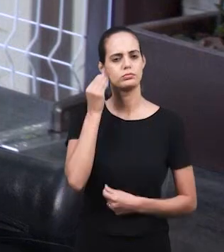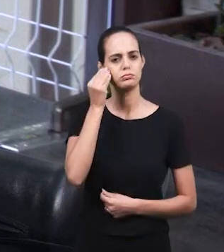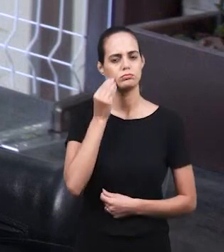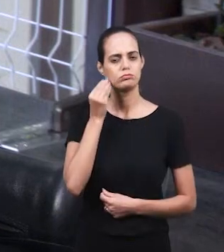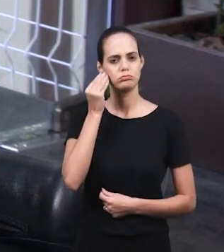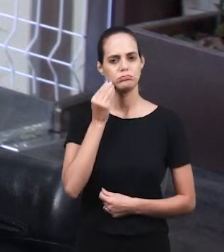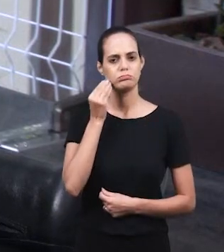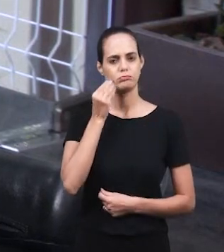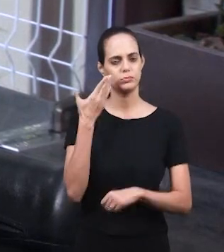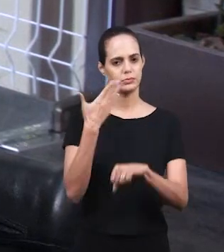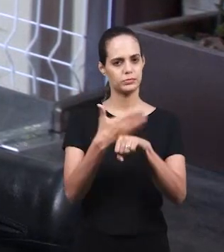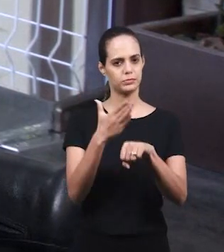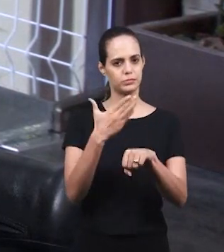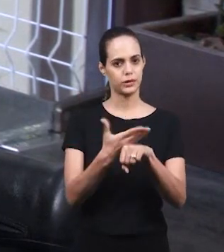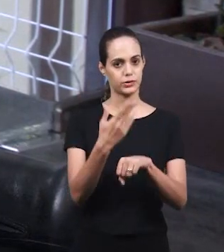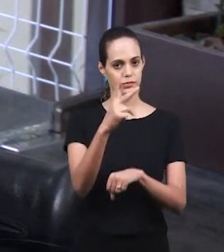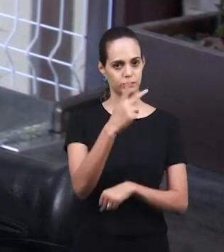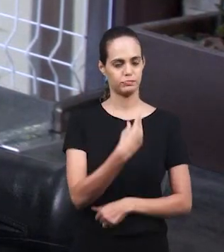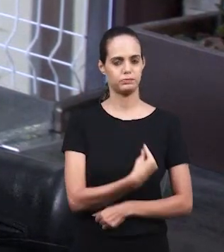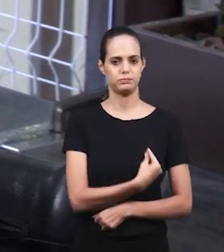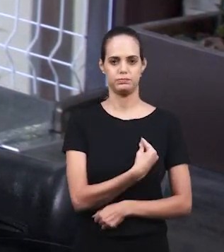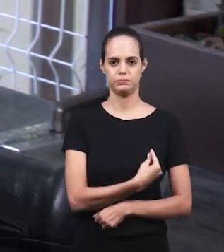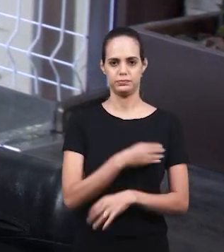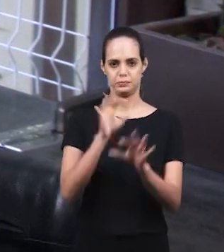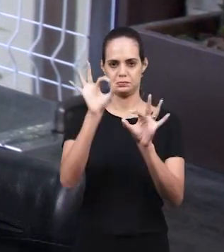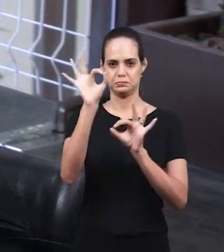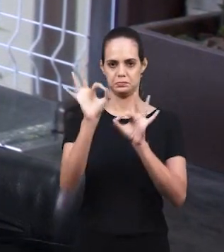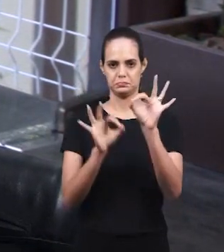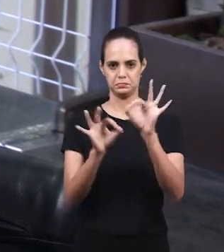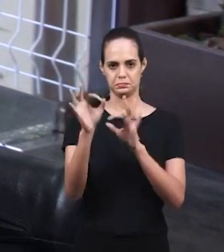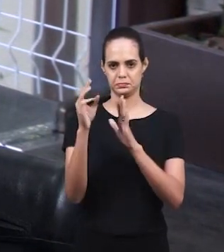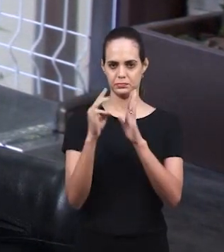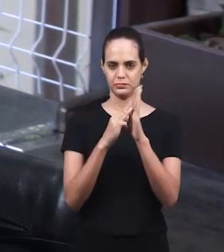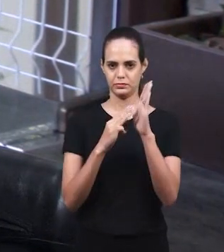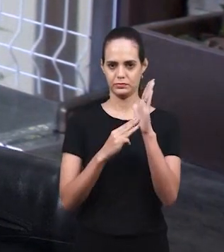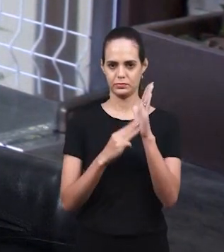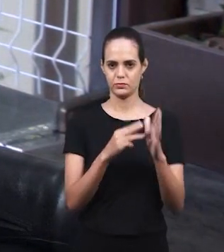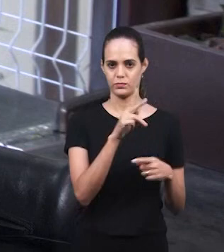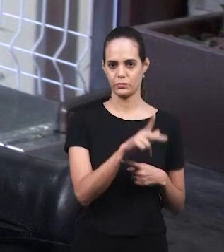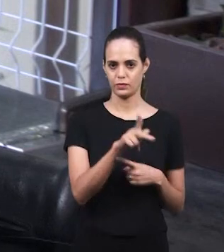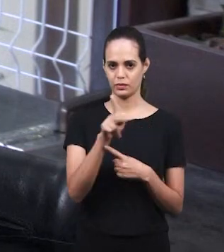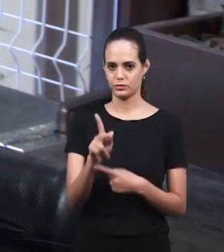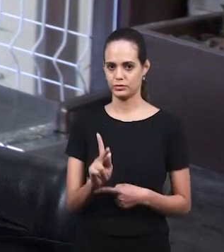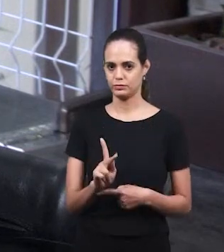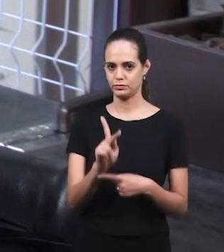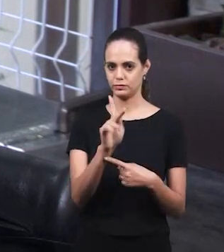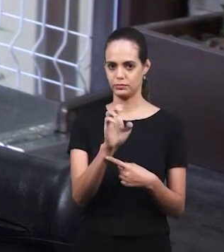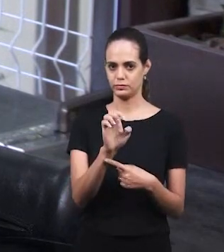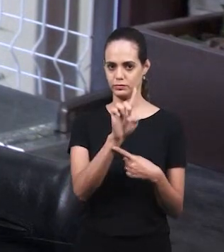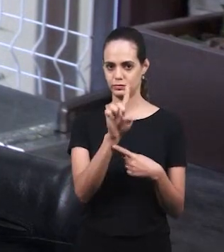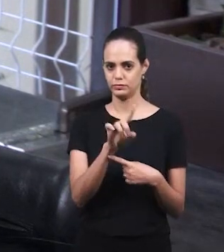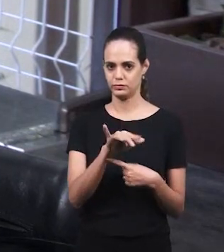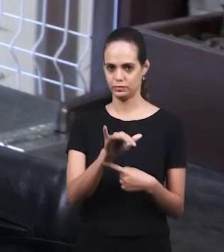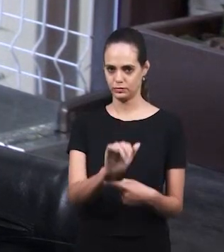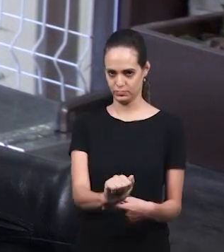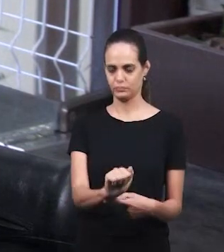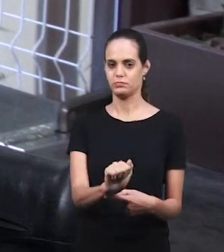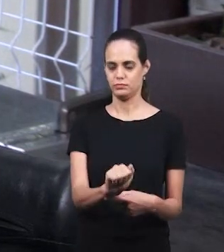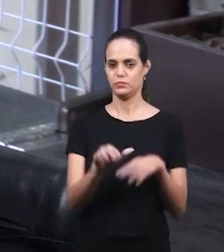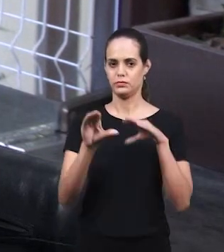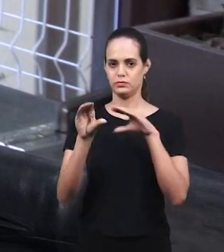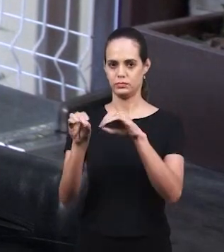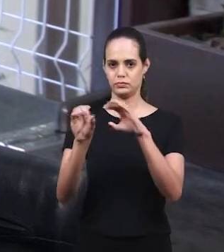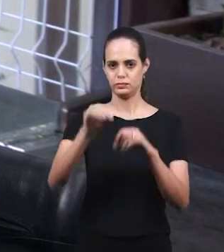Jésus et comment cette expérience va être appliquée à votre vie. Dans le volet Organisation et méthode, la professeure Kezia Nunes va